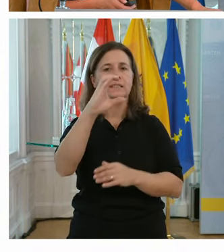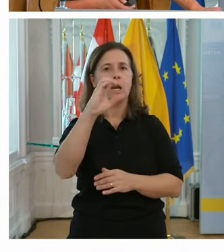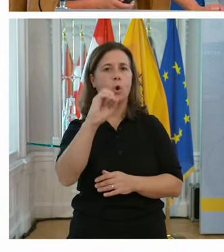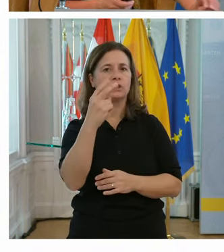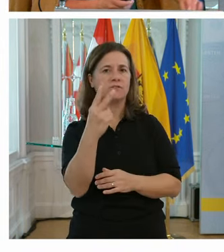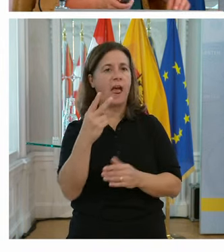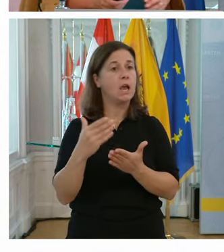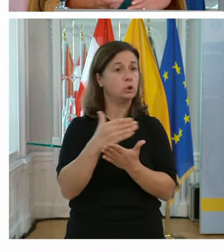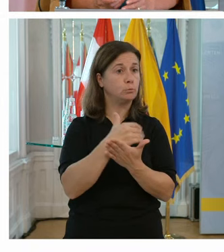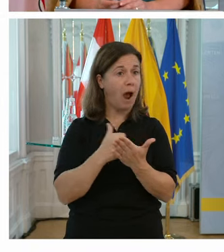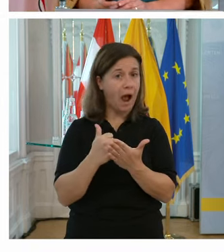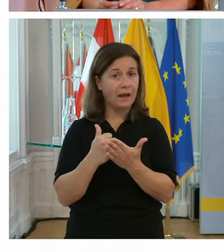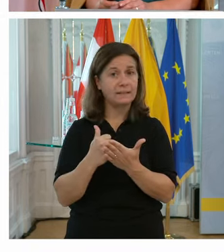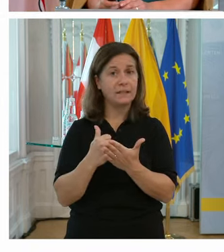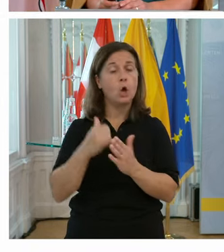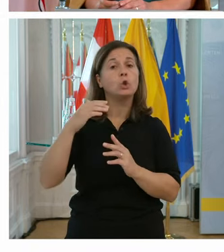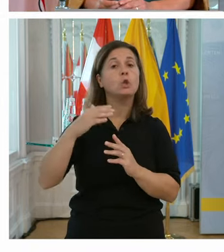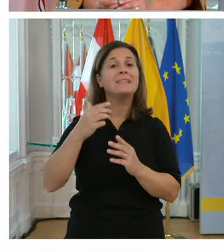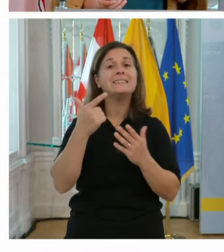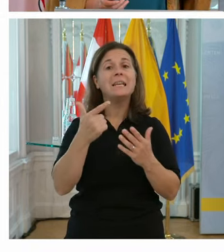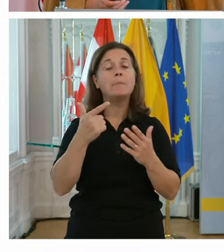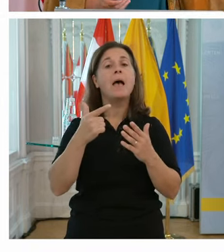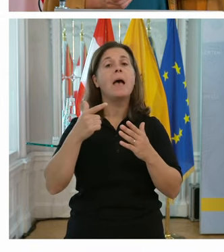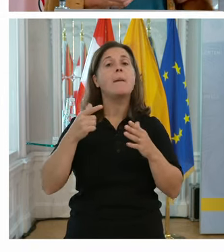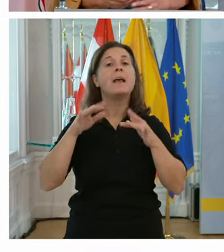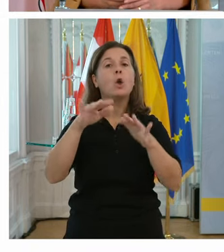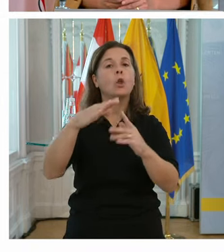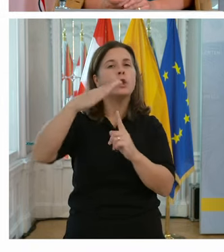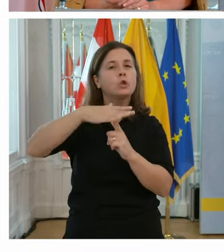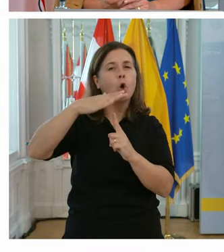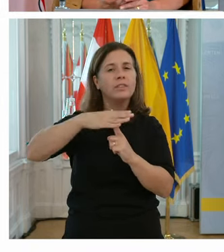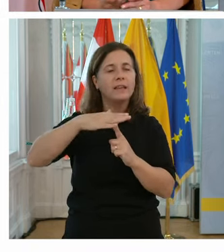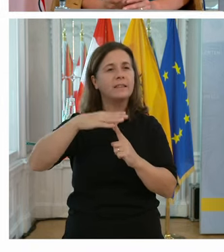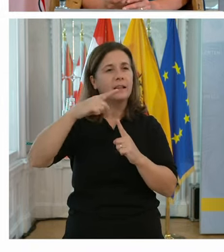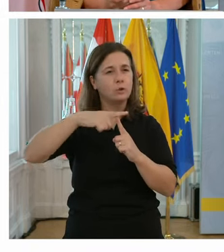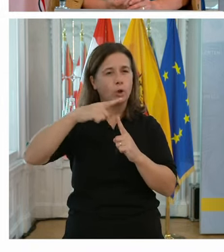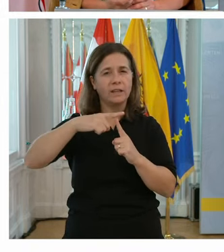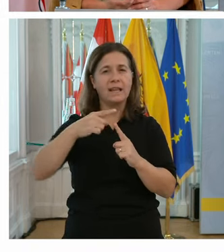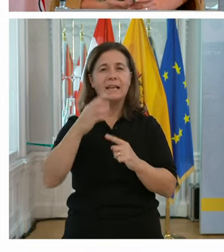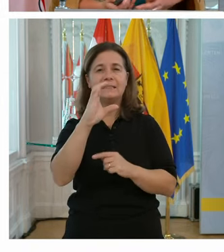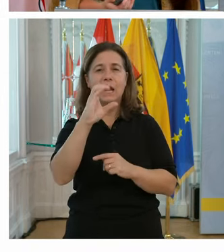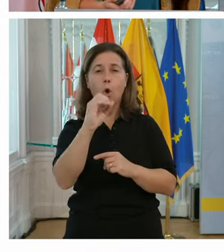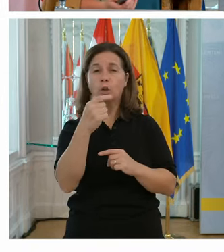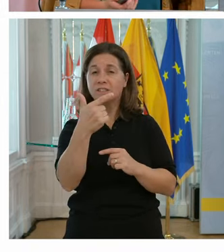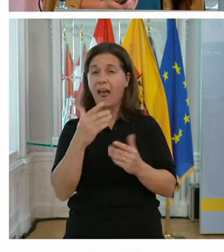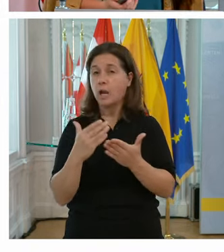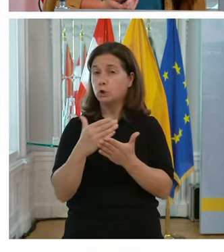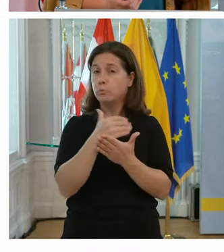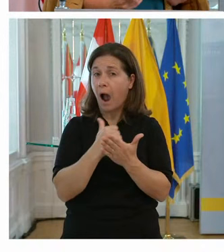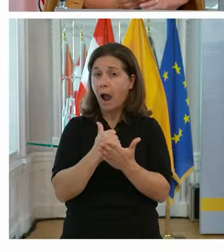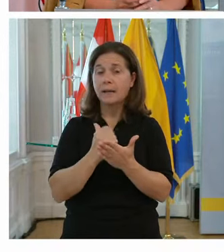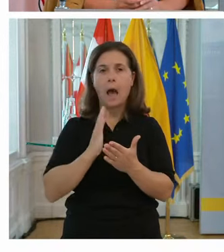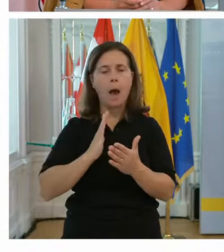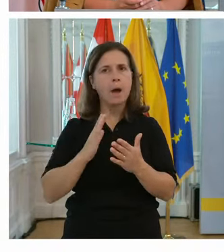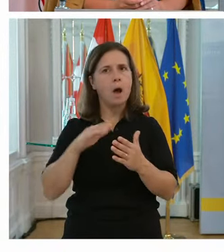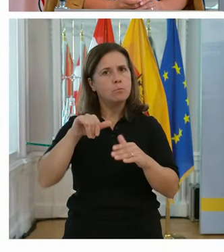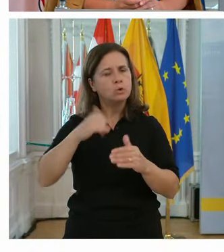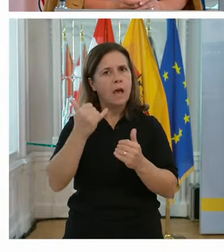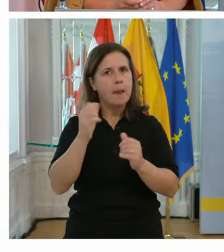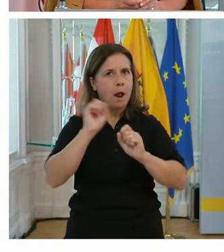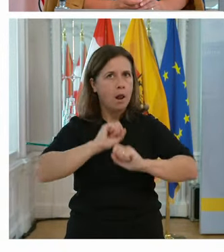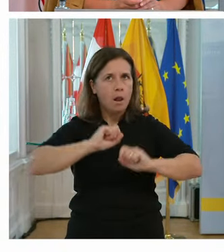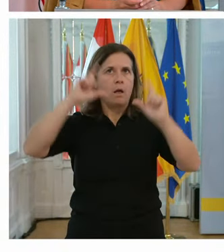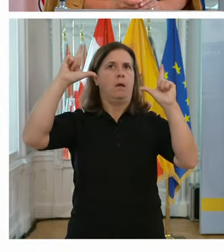einsparen. 7 Millionen Tonnen CO2, die das schon gelesen haben, wissen Sie jetzt schon, ja, aber vergegenwärtigen Sie sich